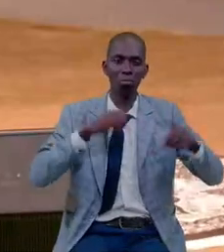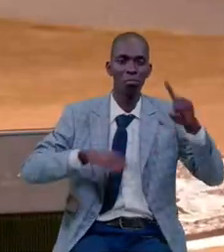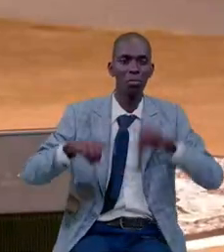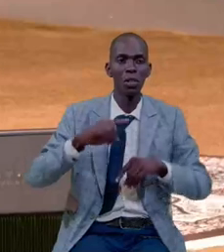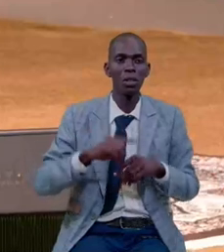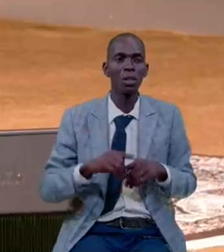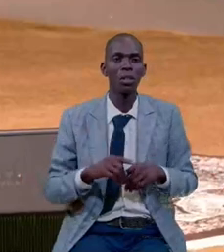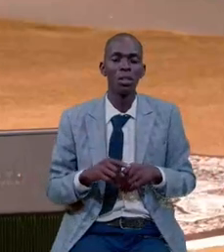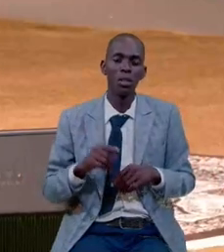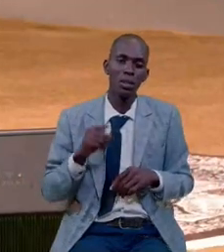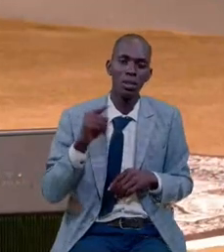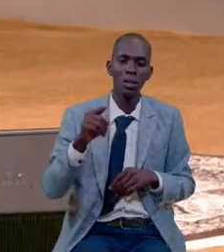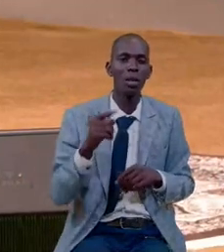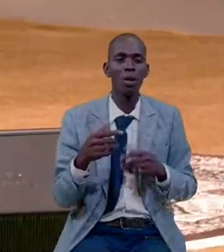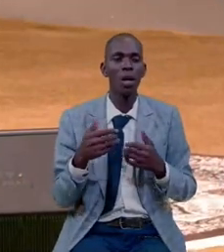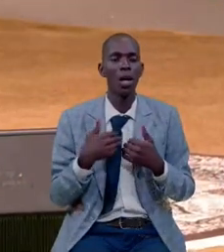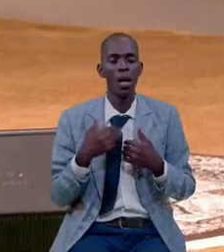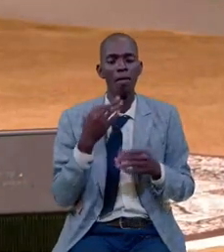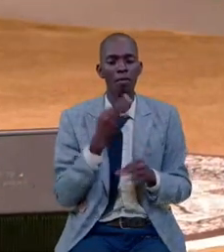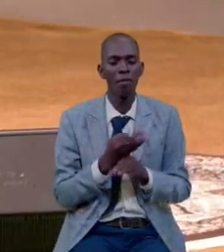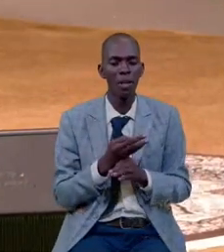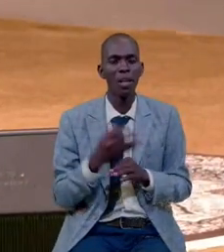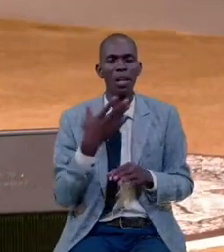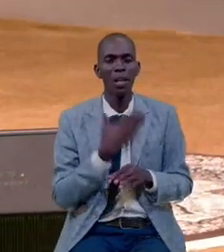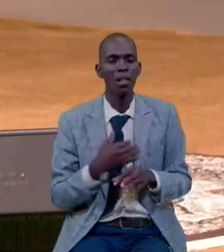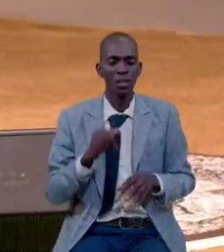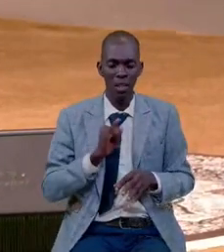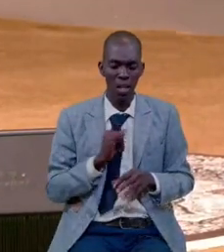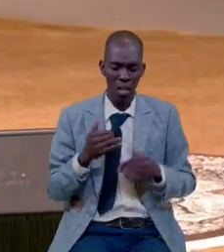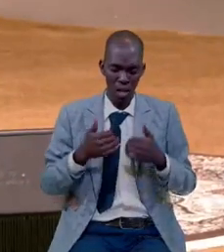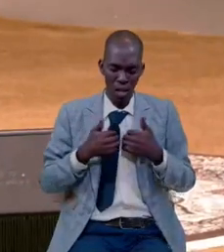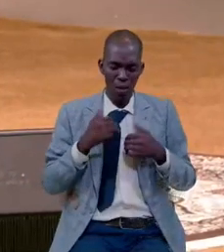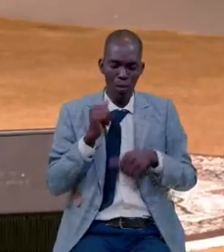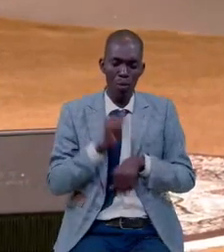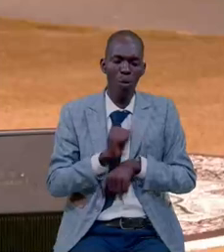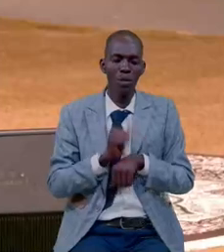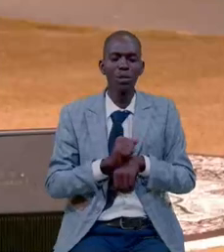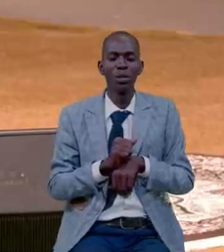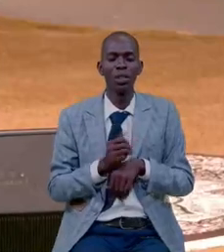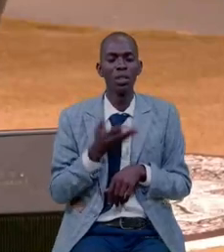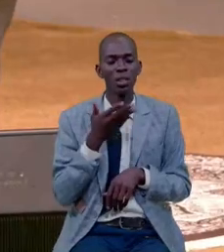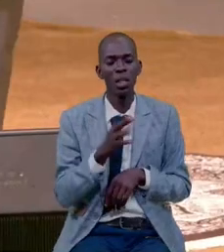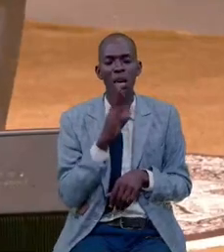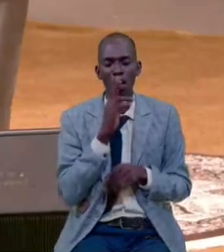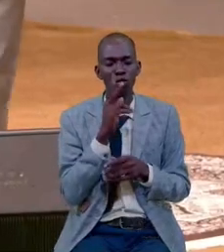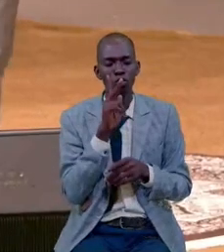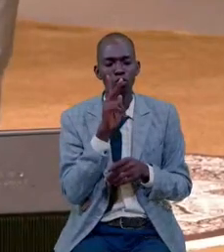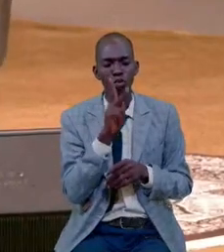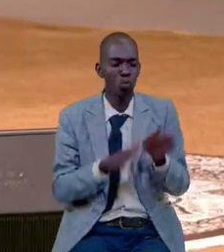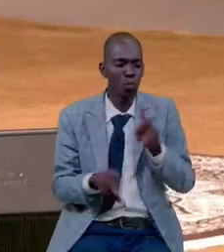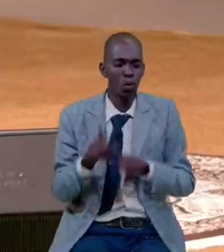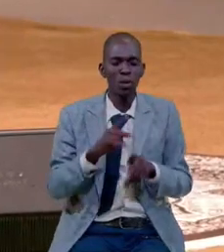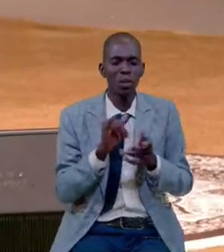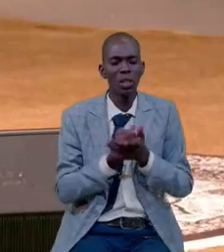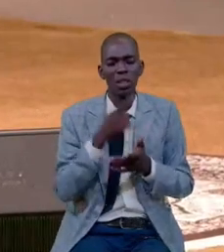toi tu as la foi, et moi j'ai les œuvres. Il y a des gens qui choisissent ce qu'ils